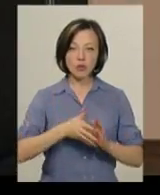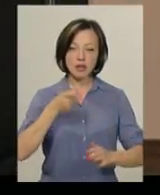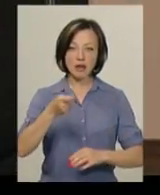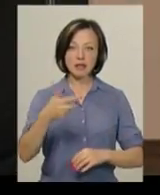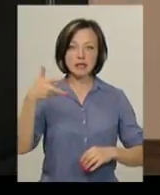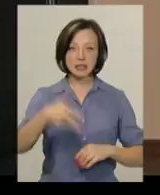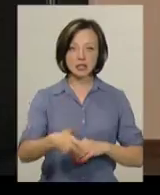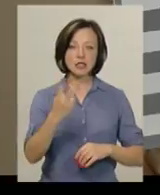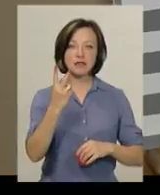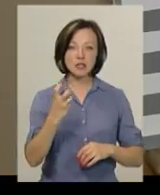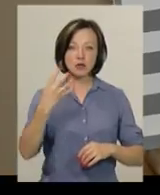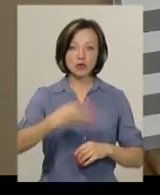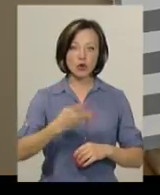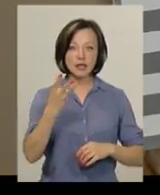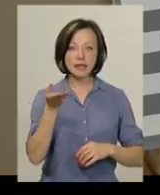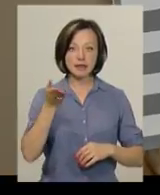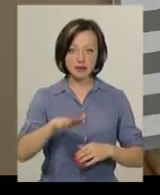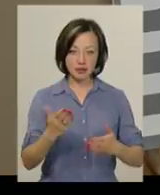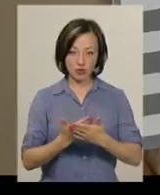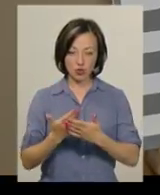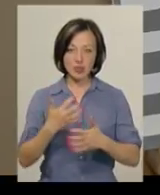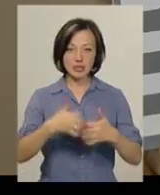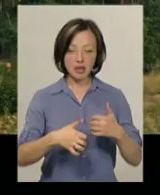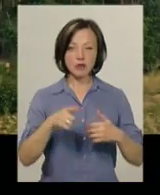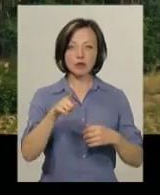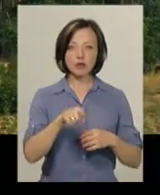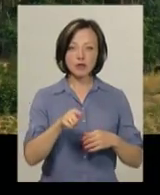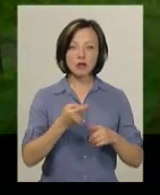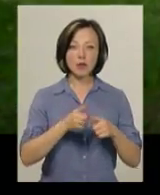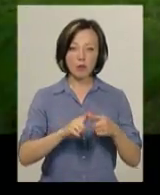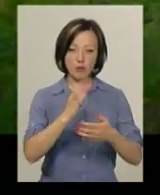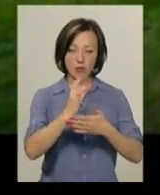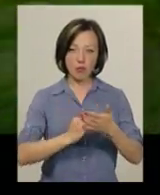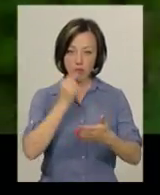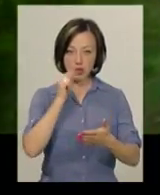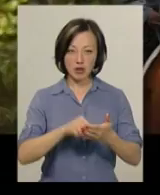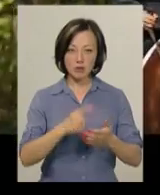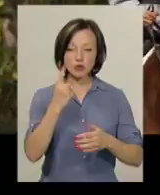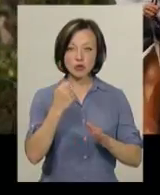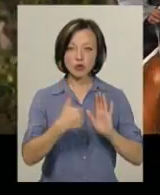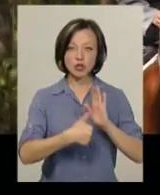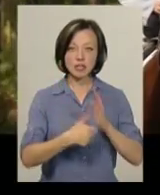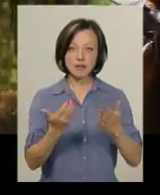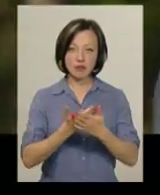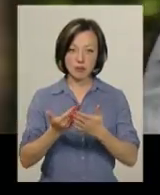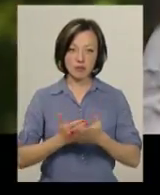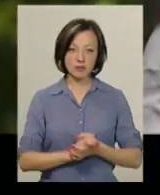заявлено 3243 стрічки, серед яких у шорт-лист фестивалю потрапило 106